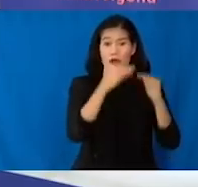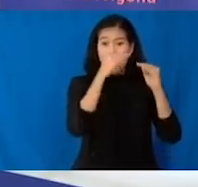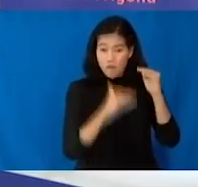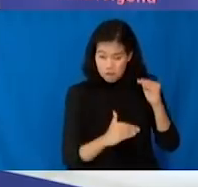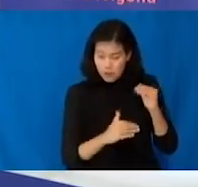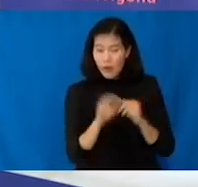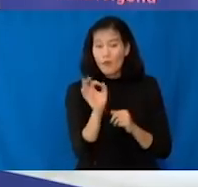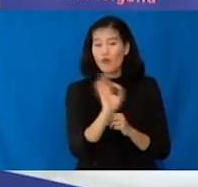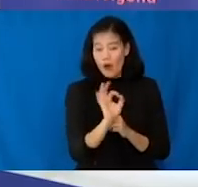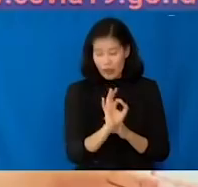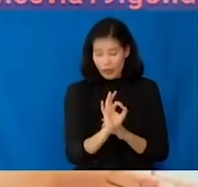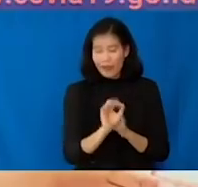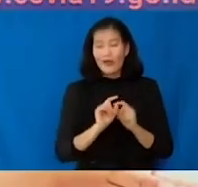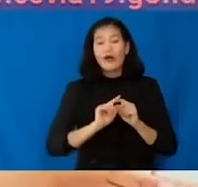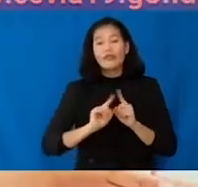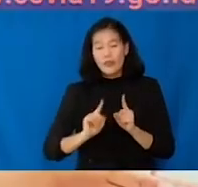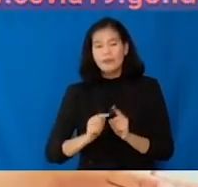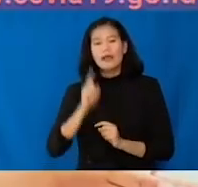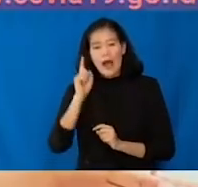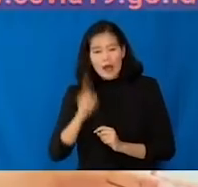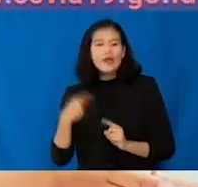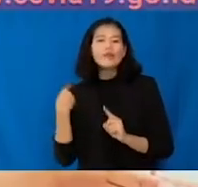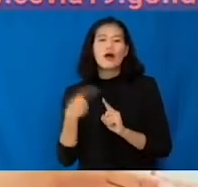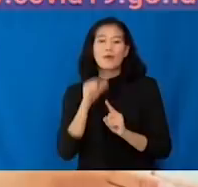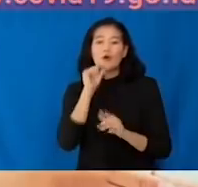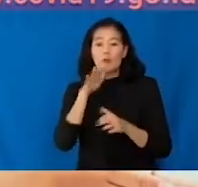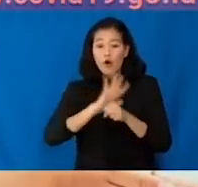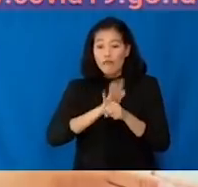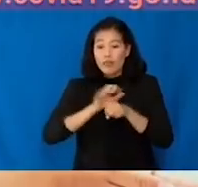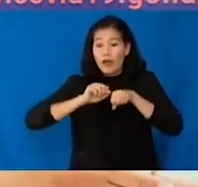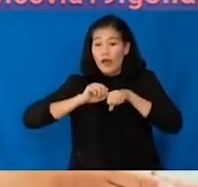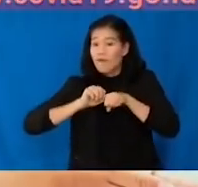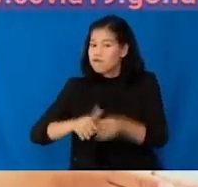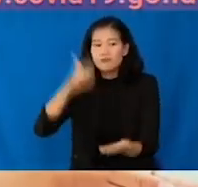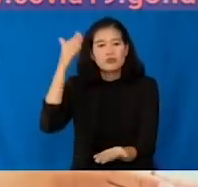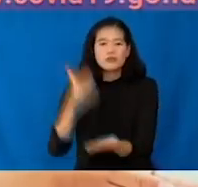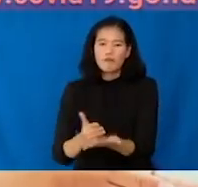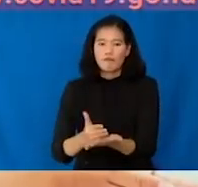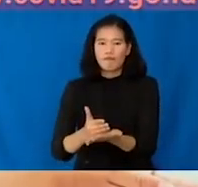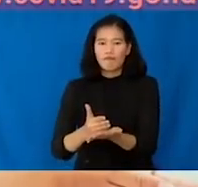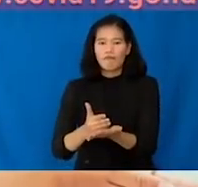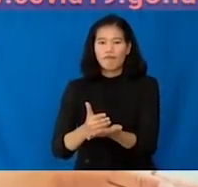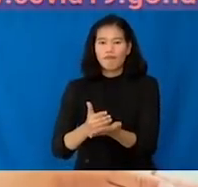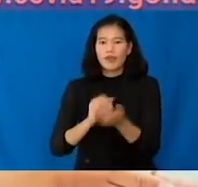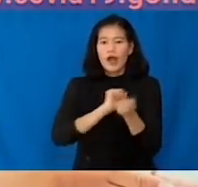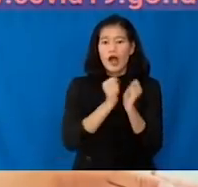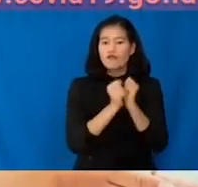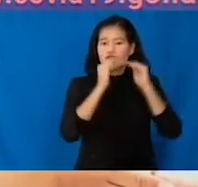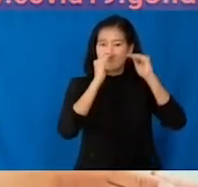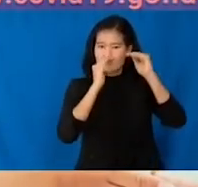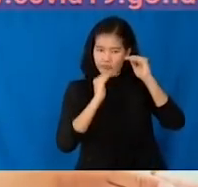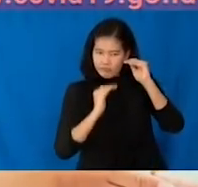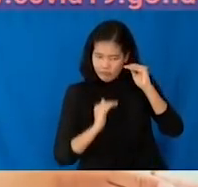kofic 19 tetapi juga memutus mata rantai untuk mengurangi jumlah kasusnya